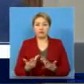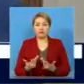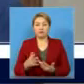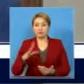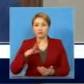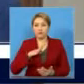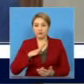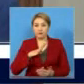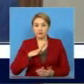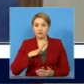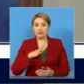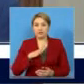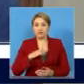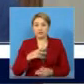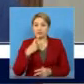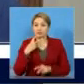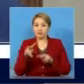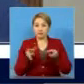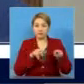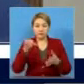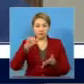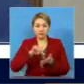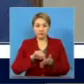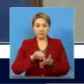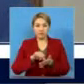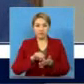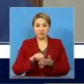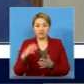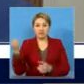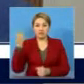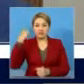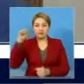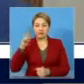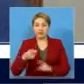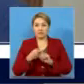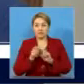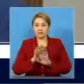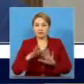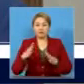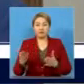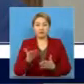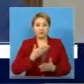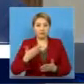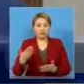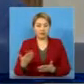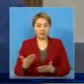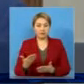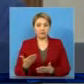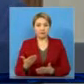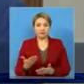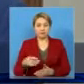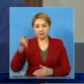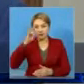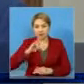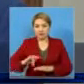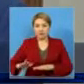были свидетелями и участниками завоевания нашей независимости и становления нашего